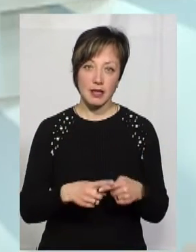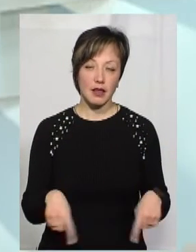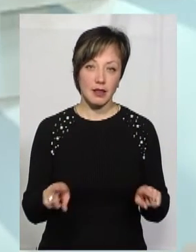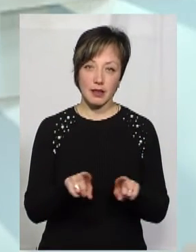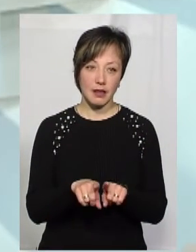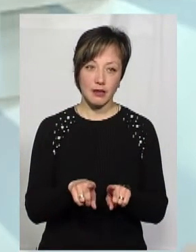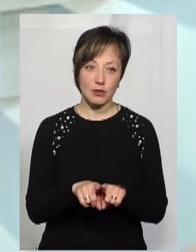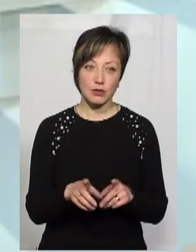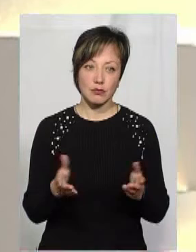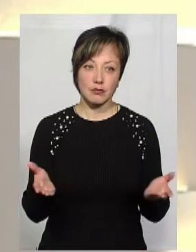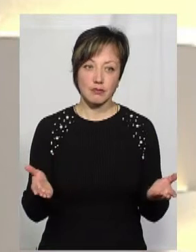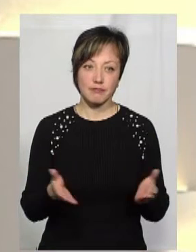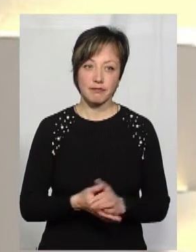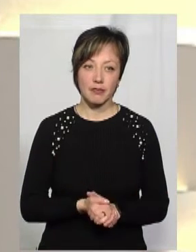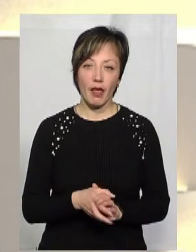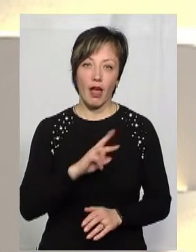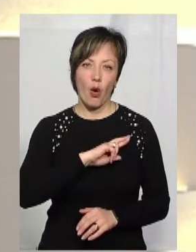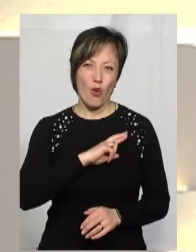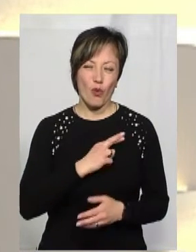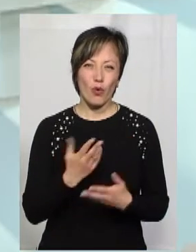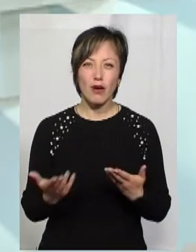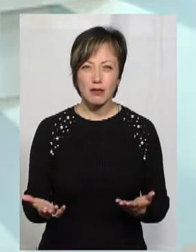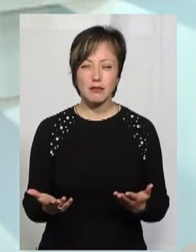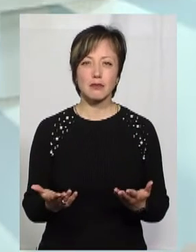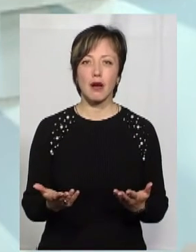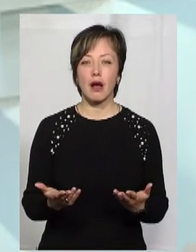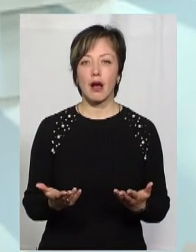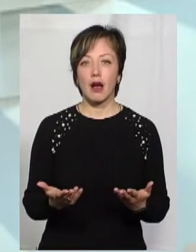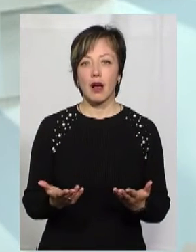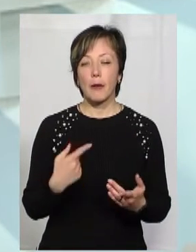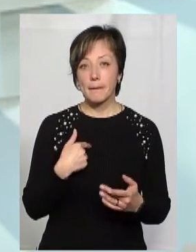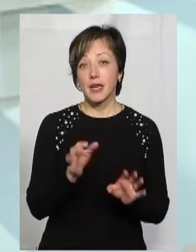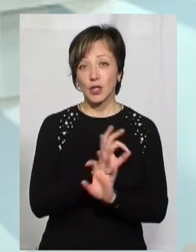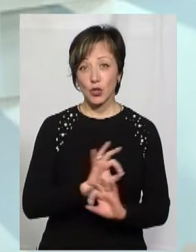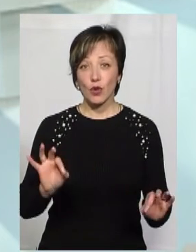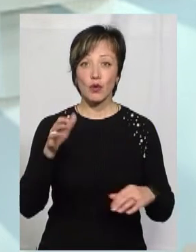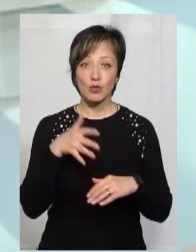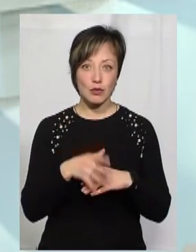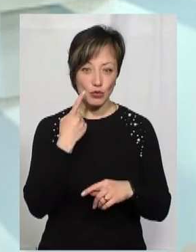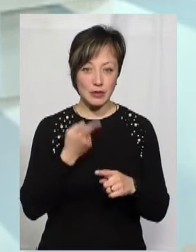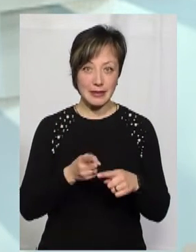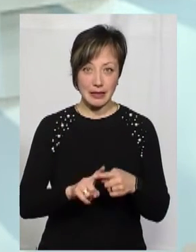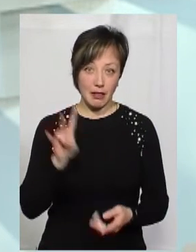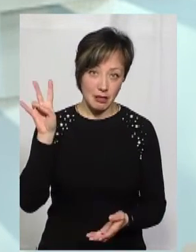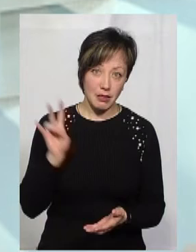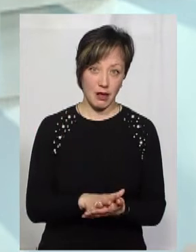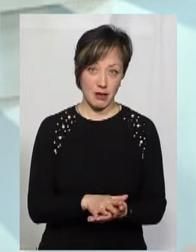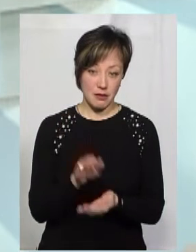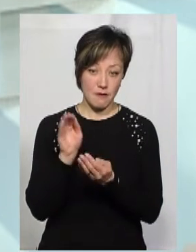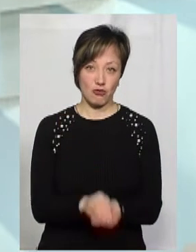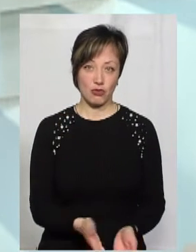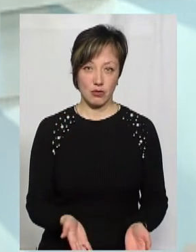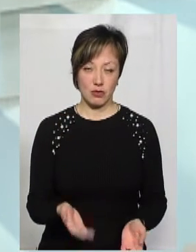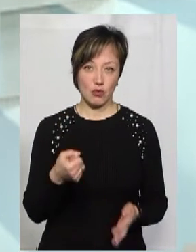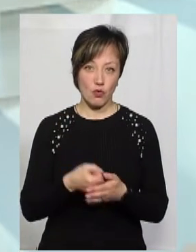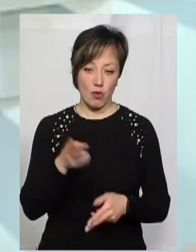також... Можливо, це є певний егоїзм. Скоріше всього. А ми чудово розуміємо, що це назавжди. Усиновлення – це